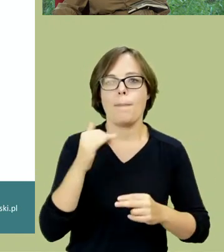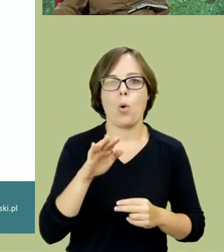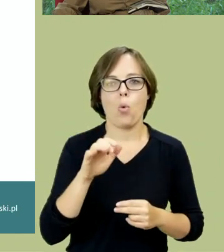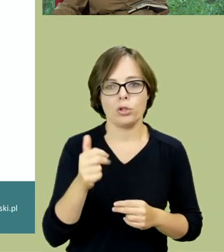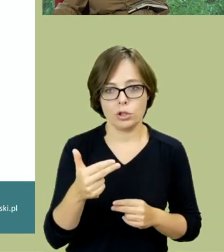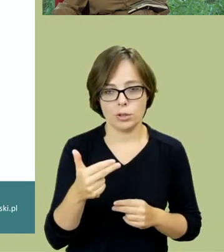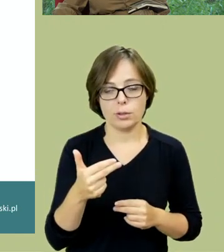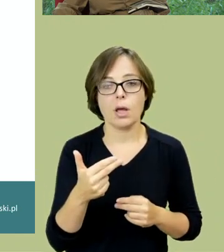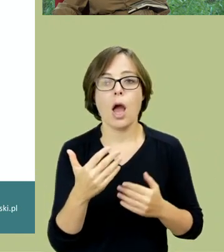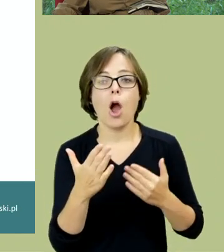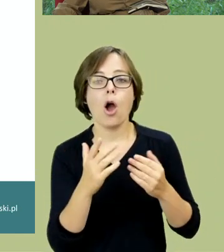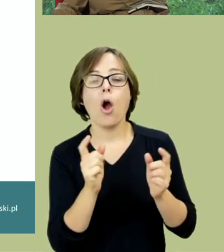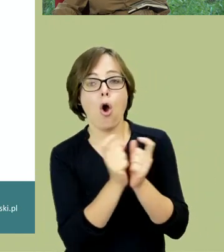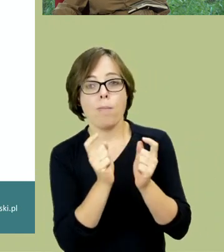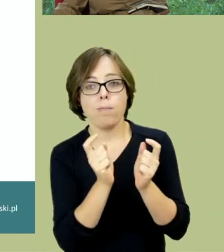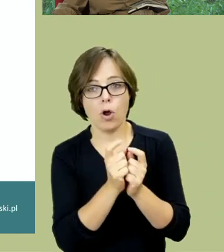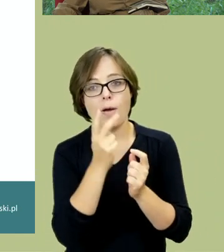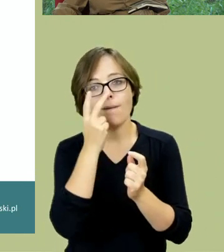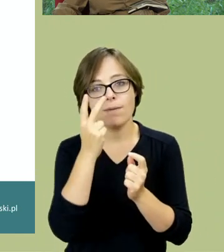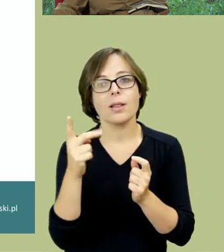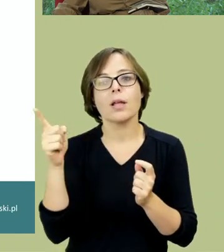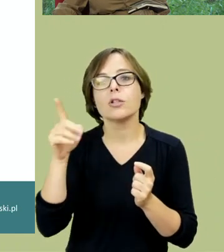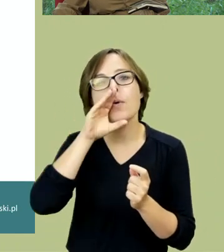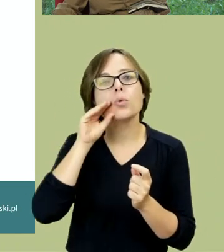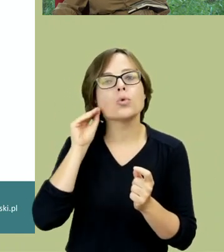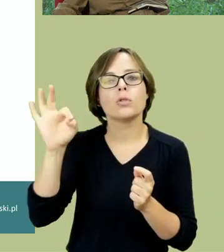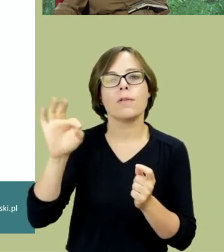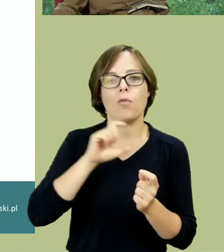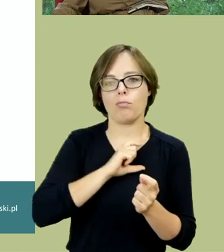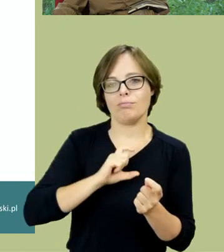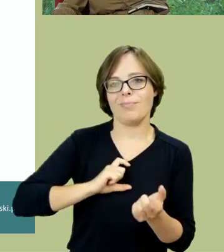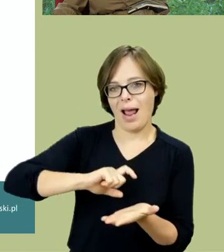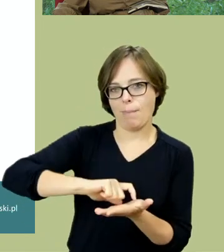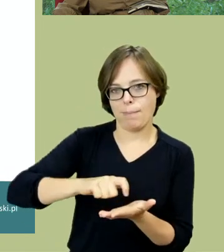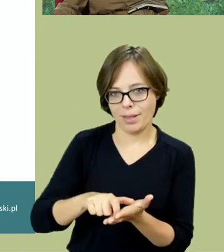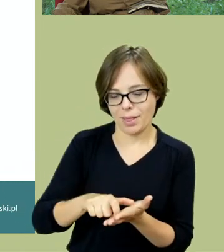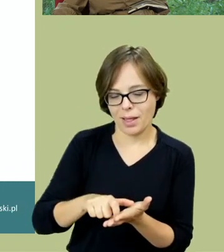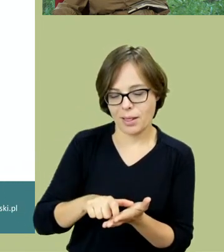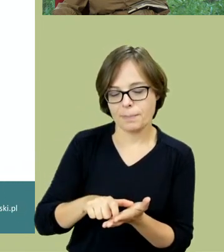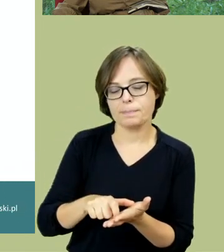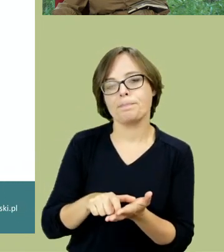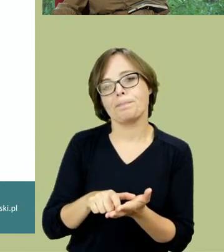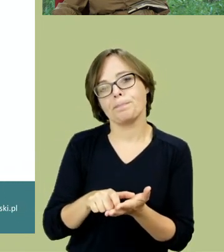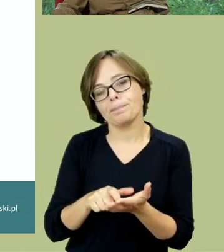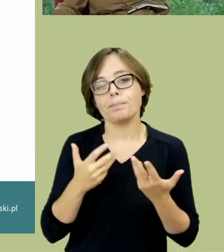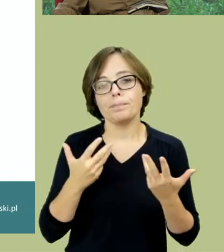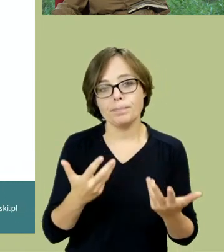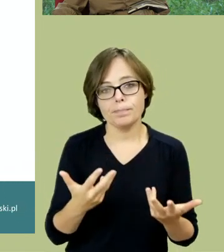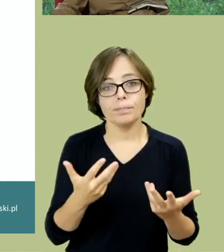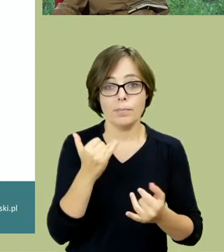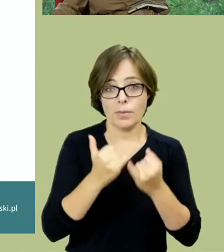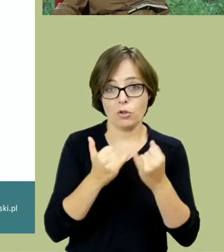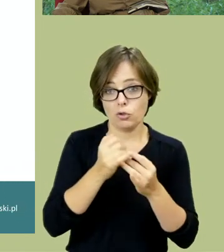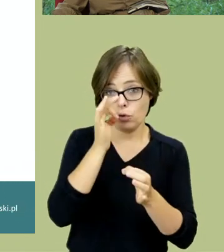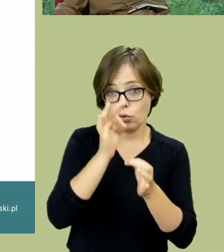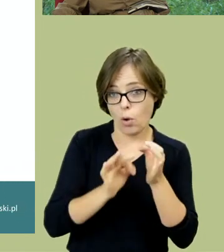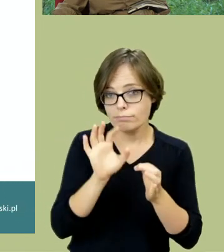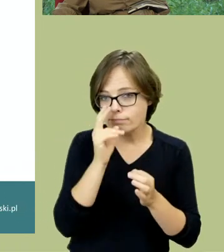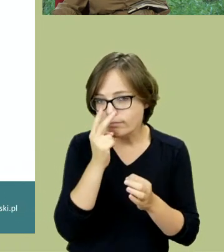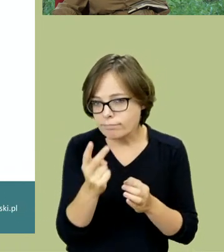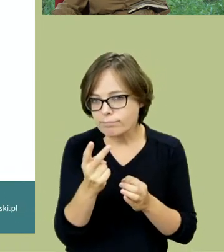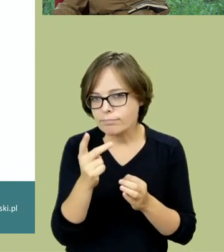obok gabinet Józefa Piłsudskiego. I właściwie gdy tak się spojrzy na tę fotografię,